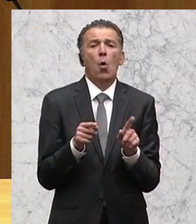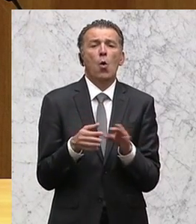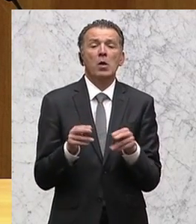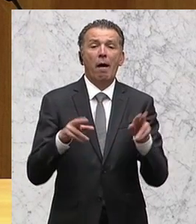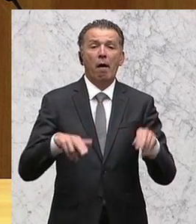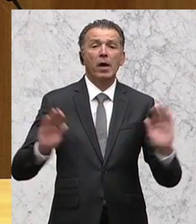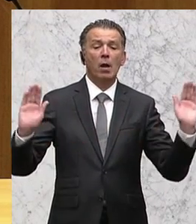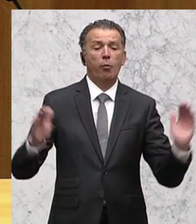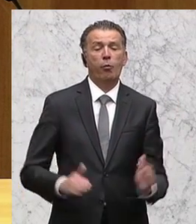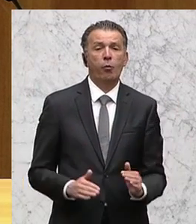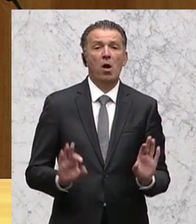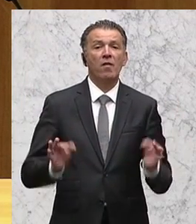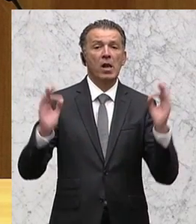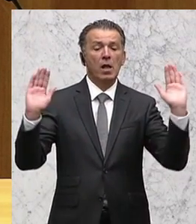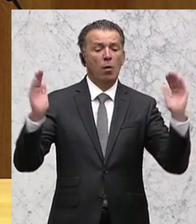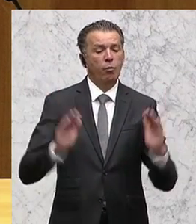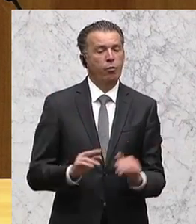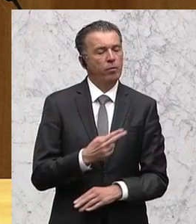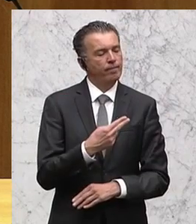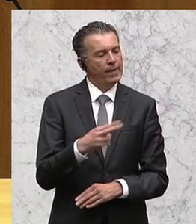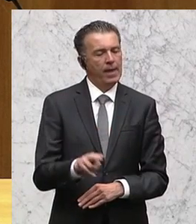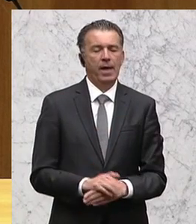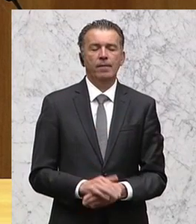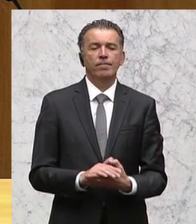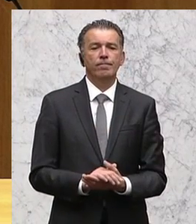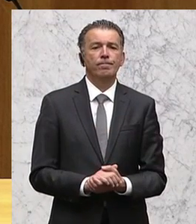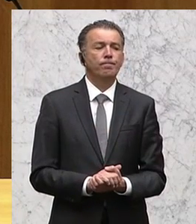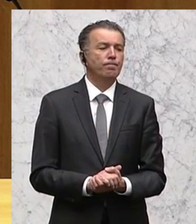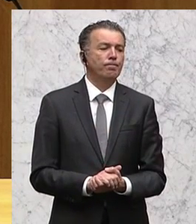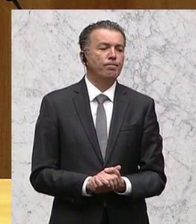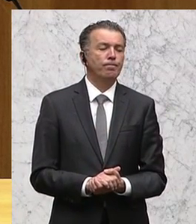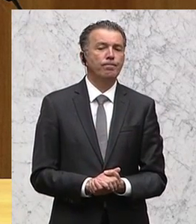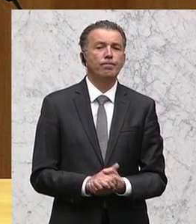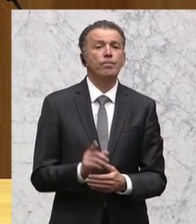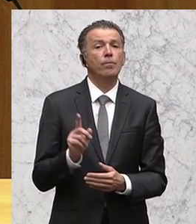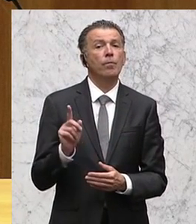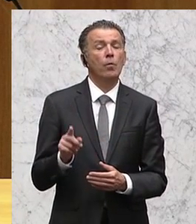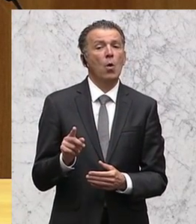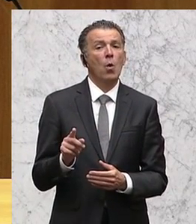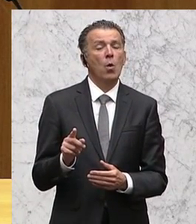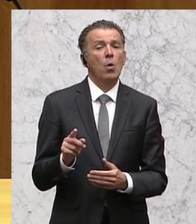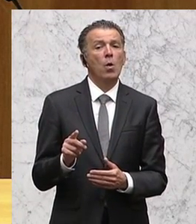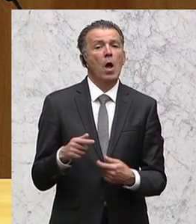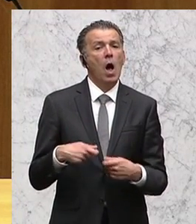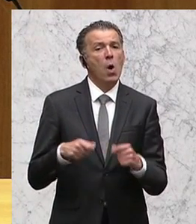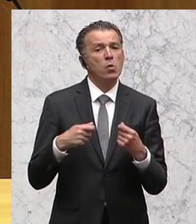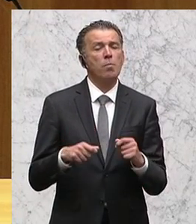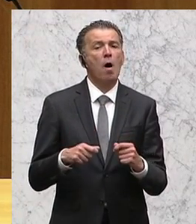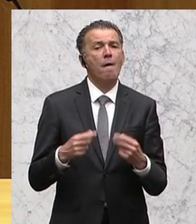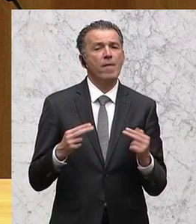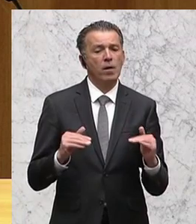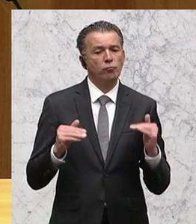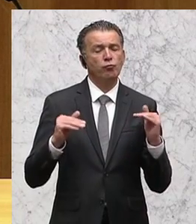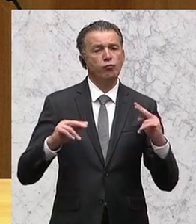kein Qualitätsabbau bringen, sondern vielmehr die Aufwertung, den Ausbau, die Kräftigung,